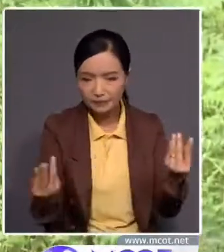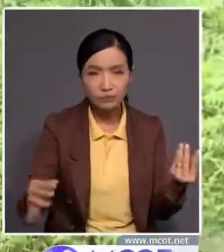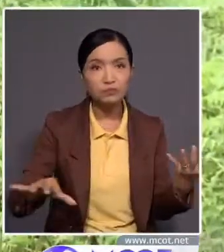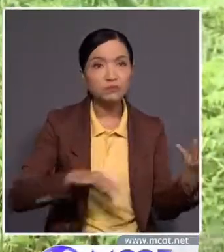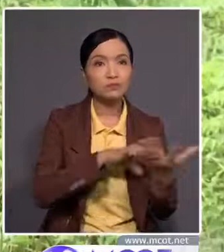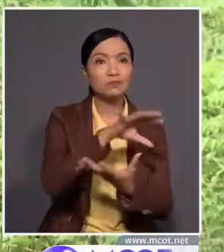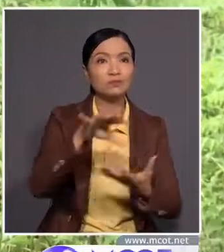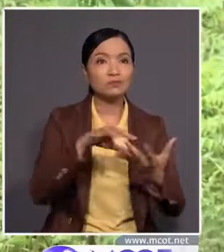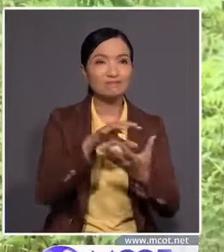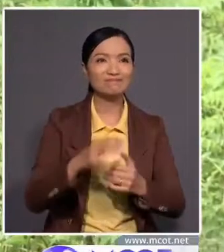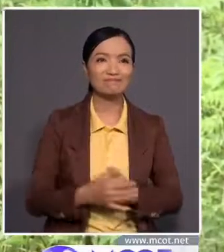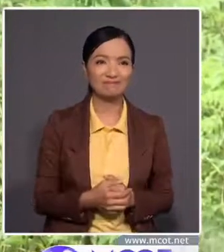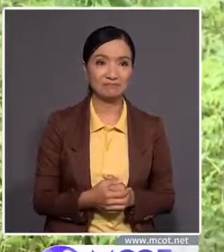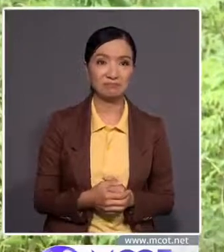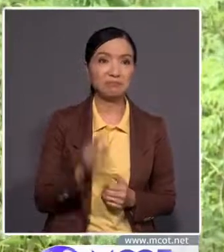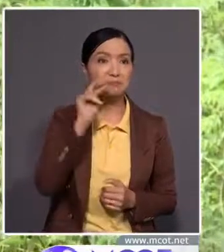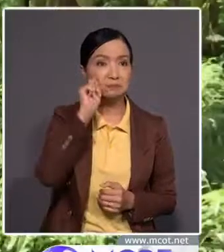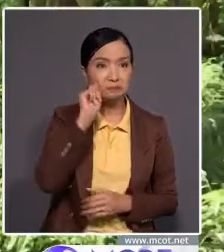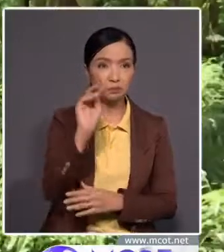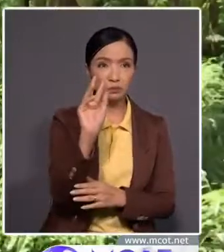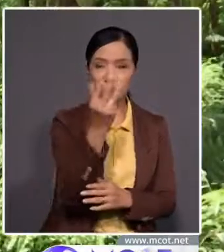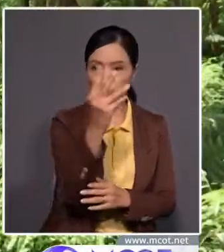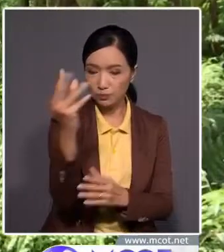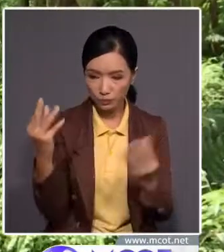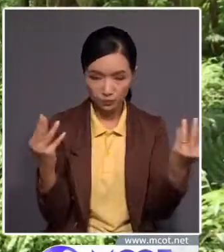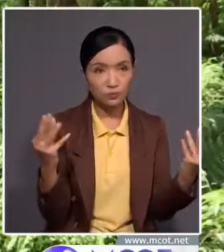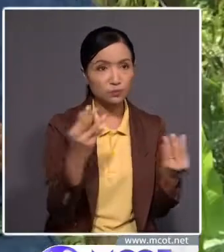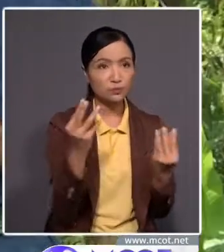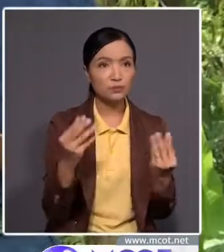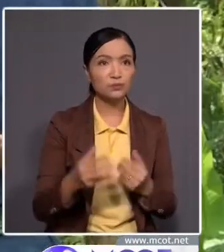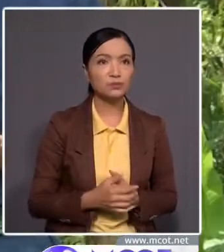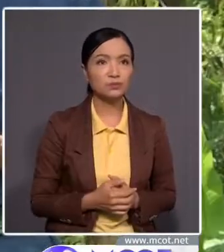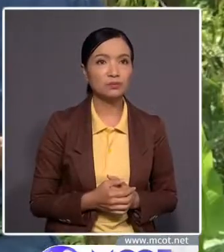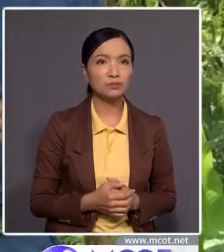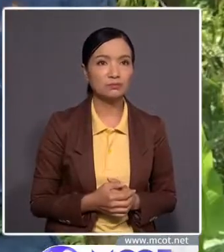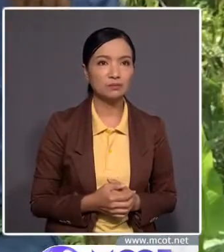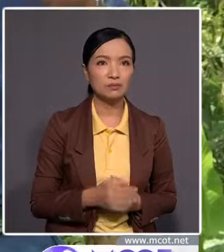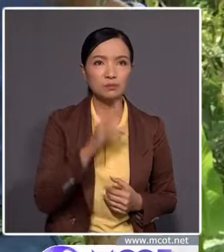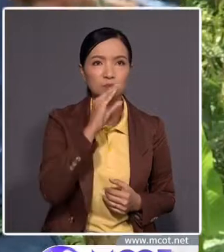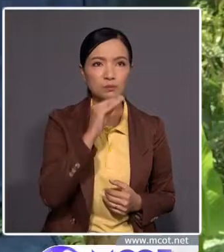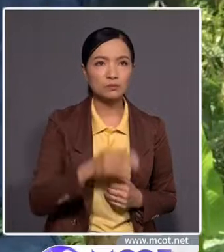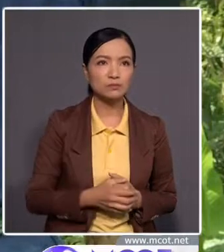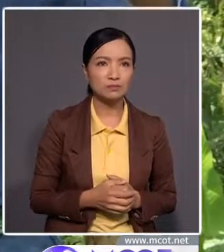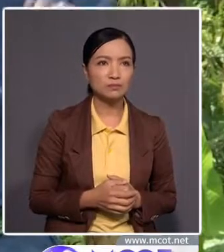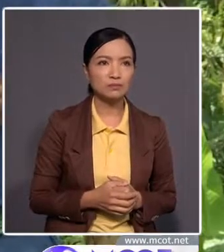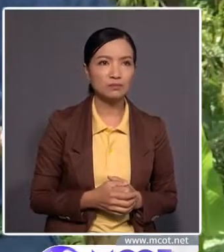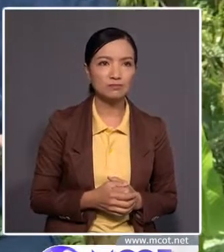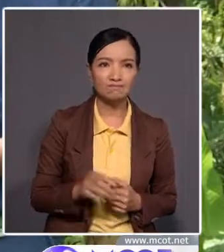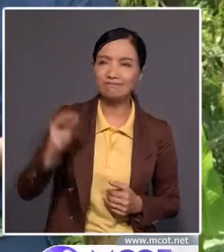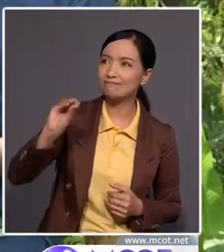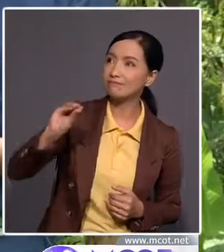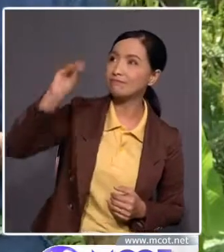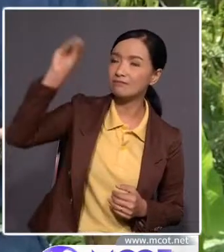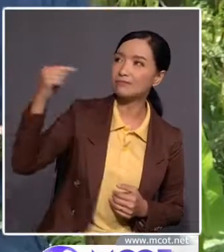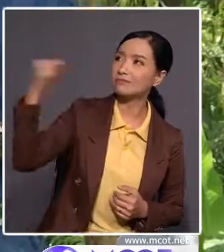หมคะ มันใช้เสียงสั่งได้ฮะ สั่งว่ายังไงคะ ก็สั่งว่าพอเดินลงบ้านก็บอกผู้ใหญ่รถน้ำนะฮะผมก็จะเดินไปยกคัทเอาฮะ เดี๋ยวใ